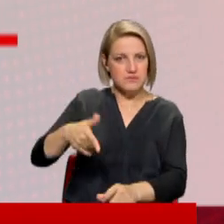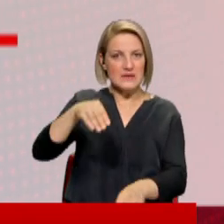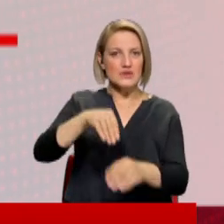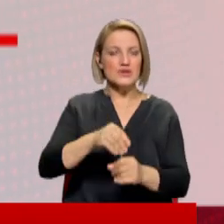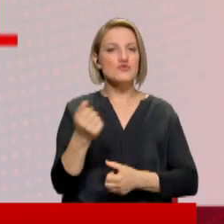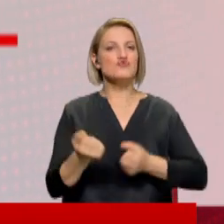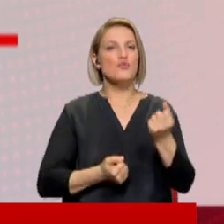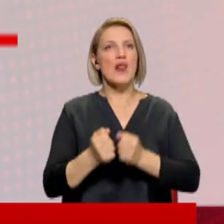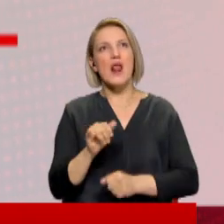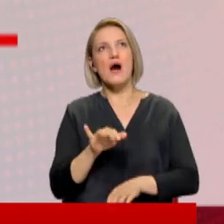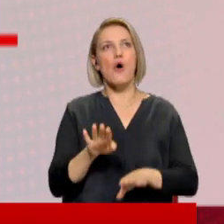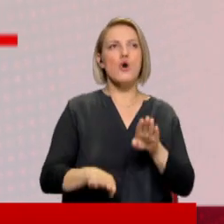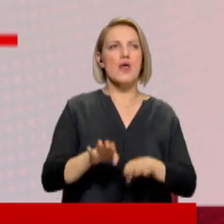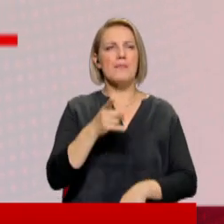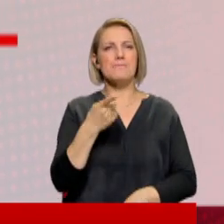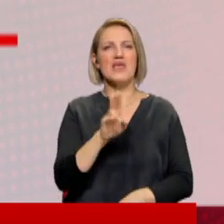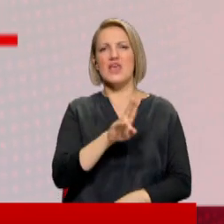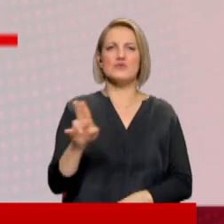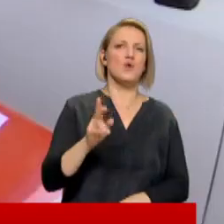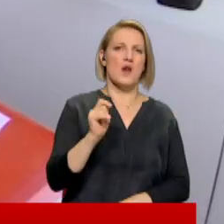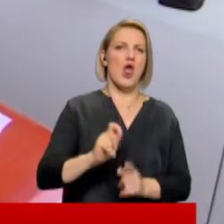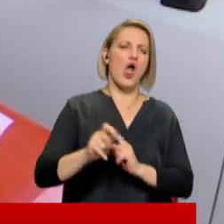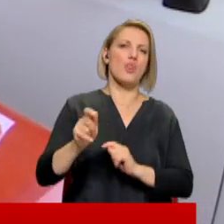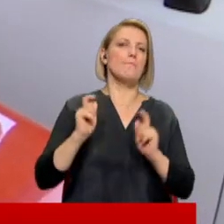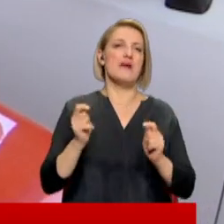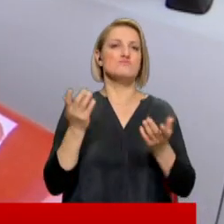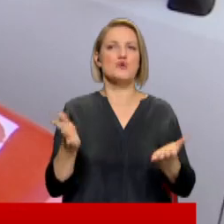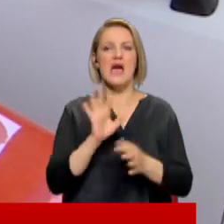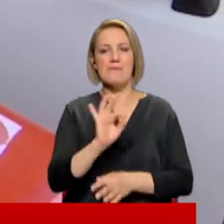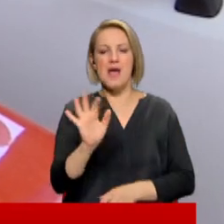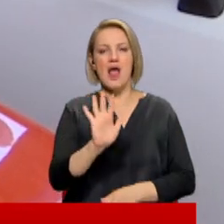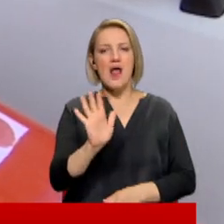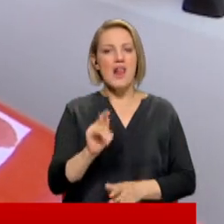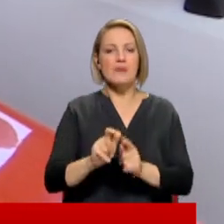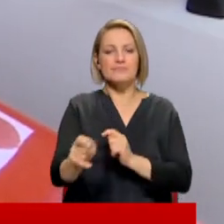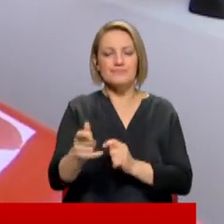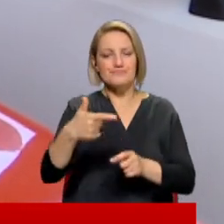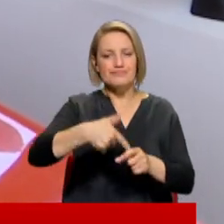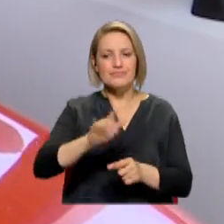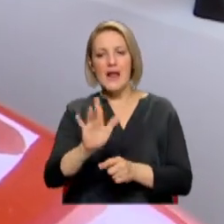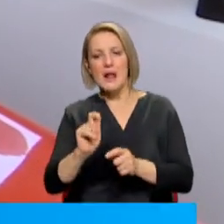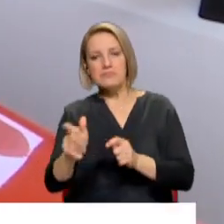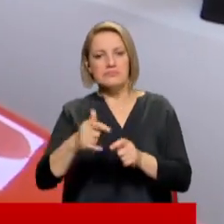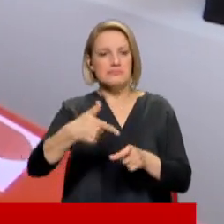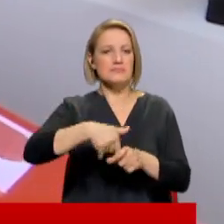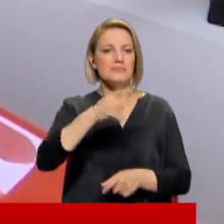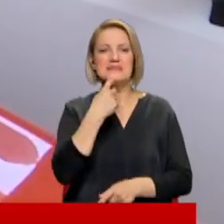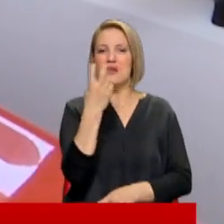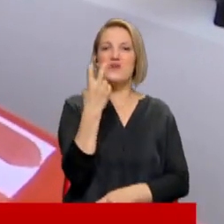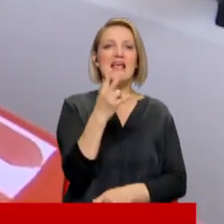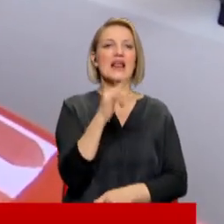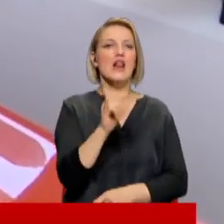için sürücüler yaklaşık 1700 lira ödemek zorunda. Hep 50 liralık alanlarsa geçen sene 2 litre